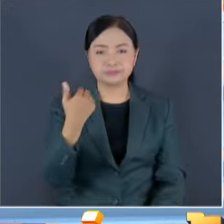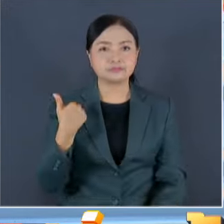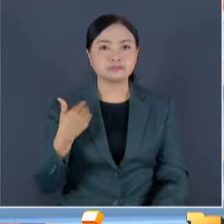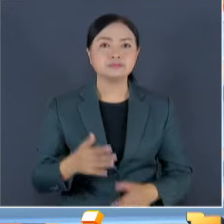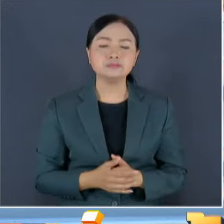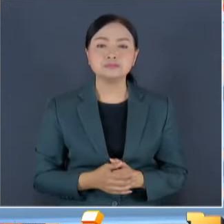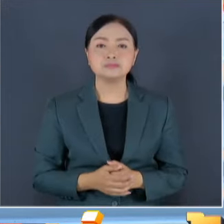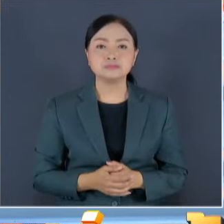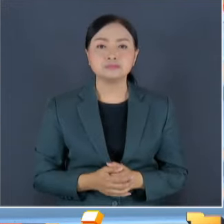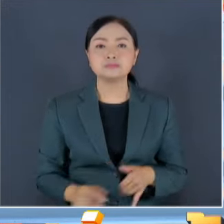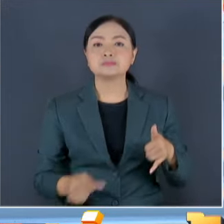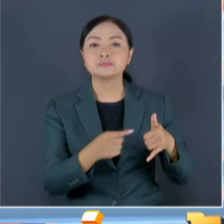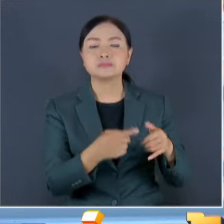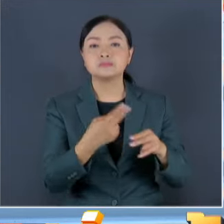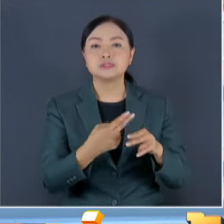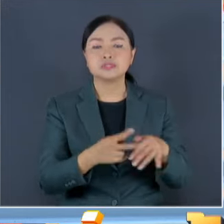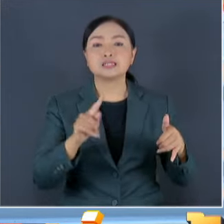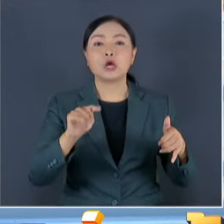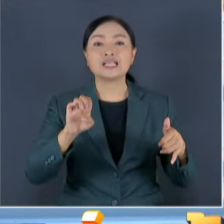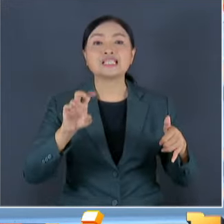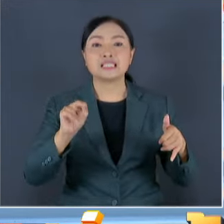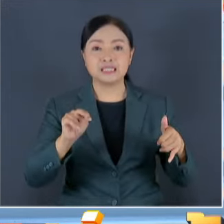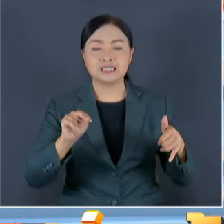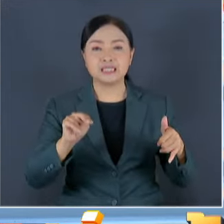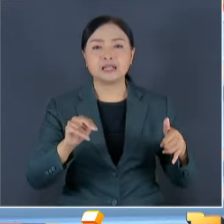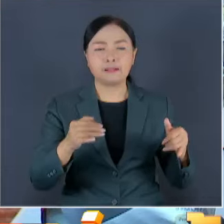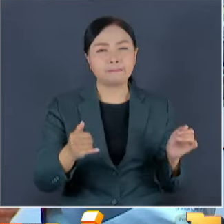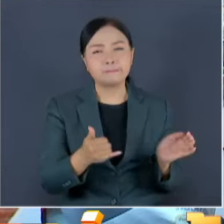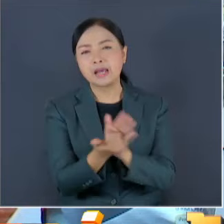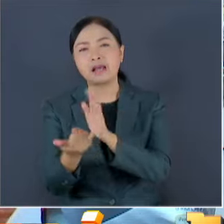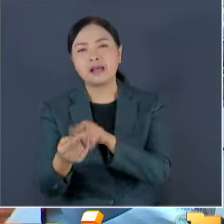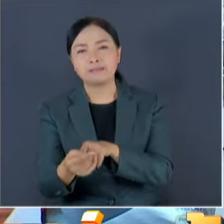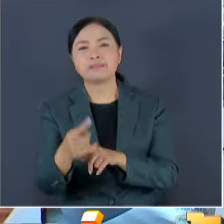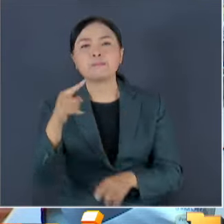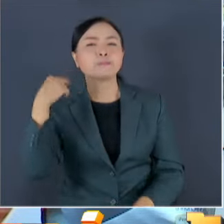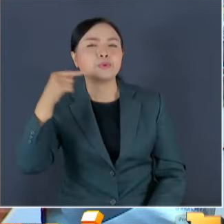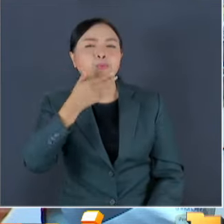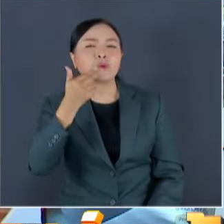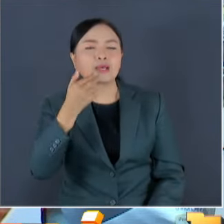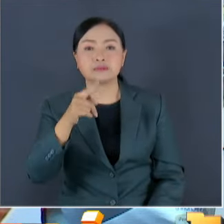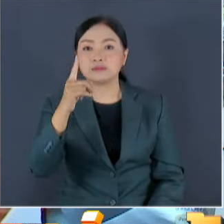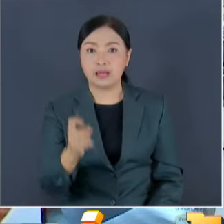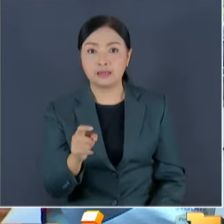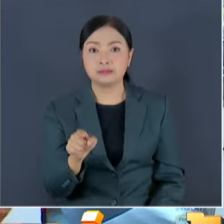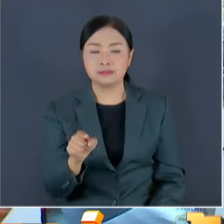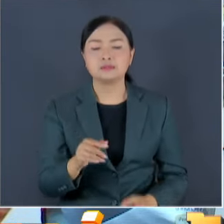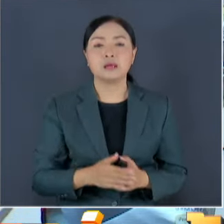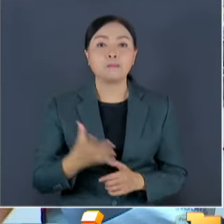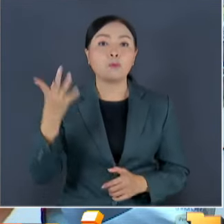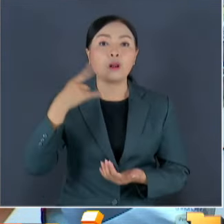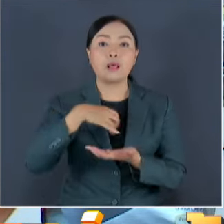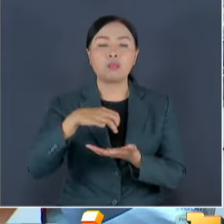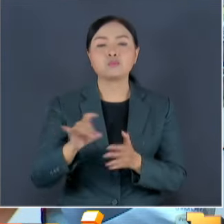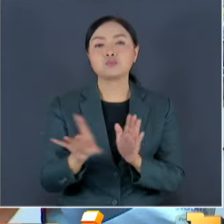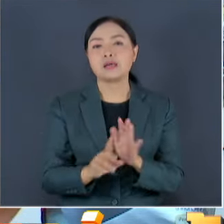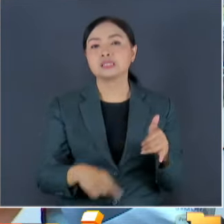กรณีของเสียชัดหรือว่านายตินฆ่าน้องหวานเจี๊ยบเนี่ยนะฮะตอนแรกเนี่ยเป็นการจัดฉากแต่สุดท้ายอย่างที่เมื่อวานนี้คุณนุ่นเล่าไปเนี่ยนะฮะว่าสุด